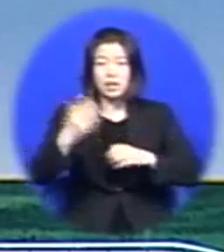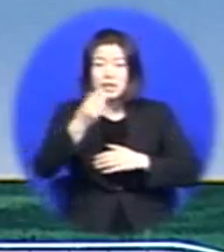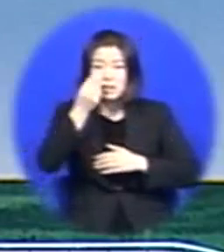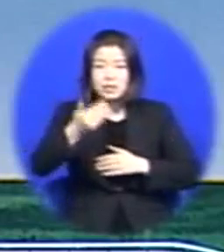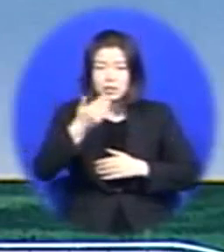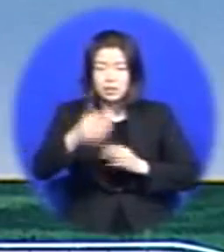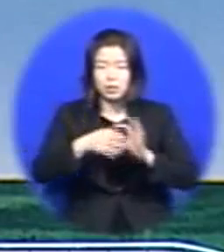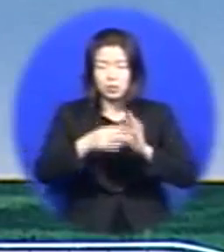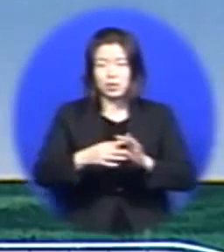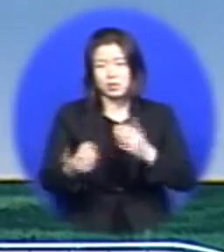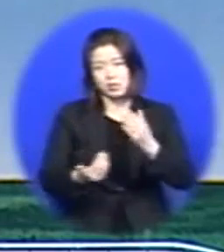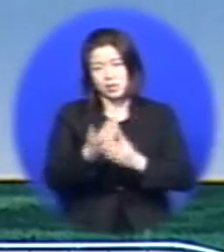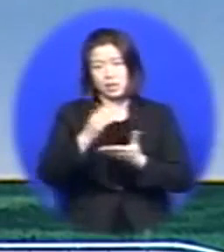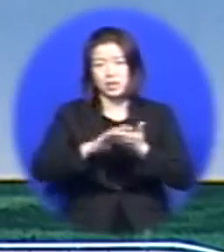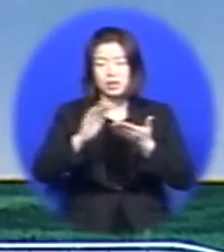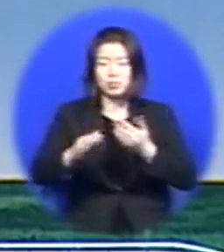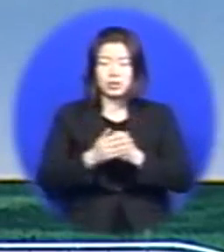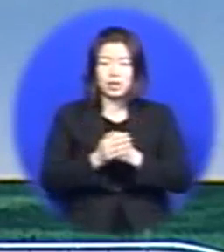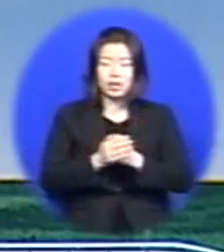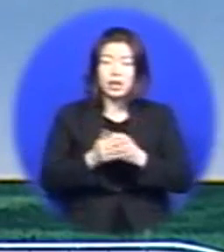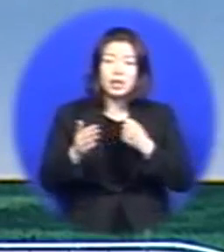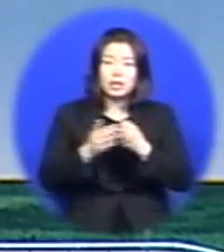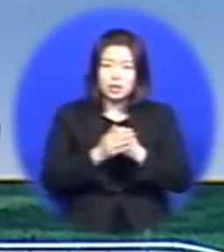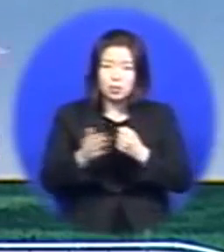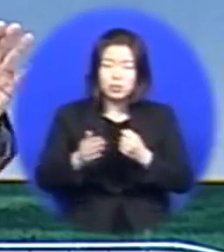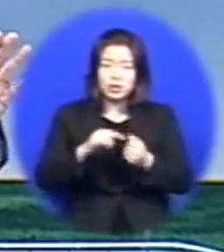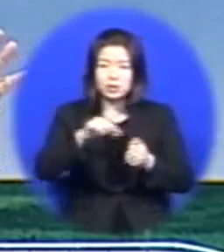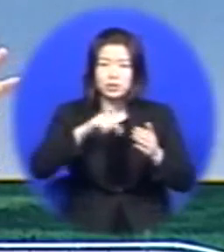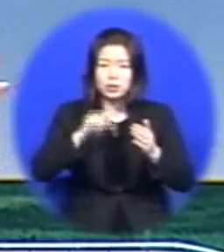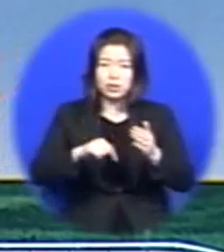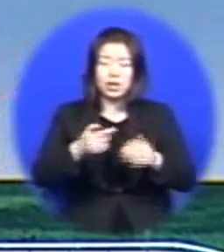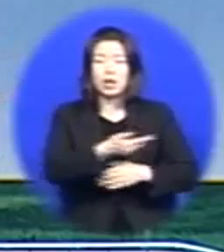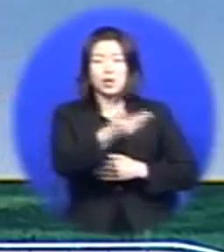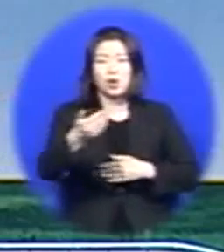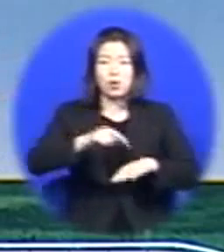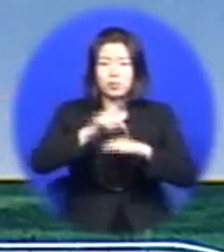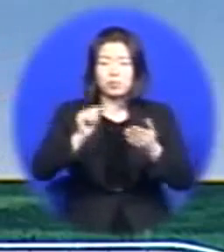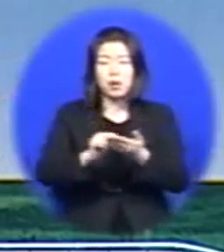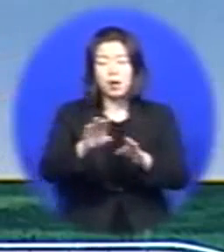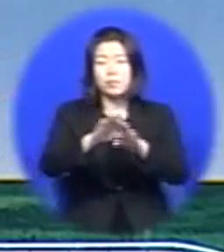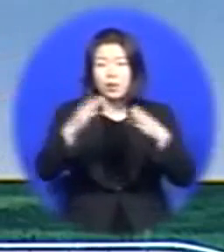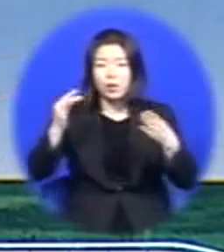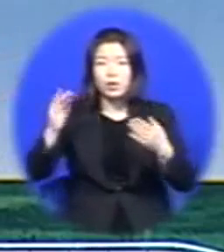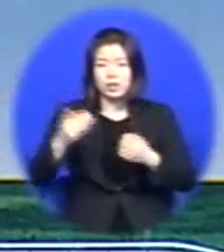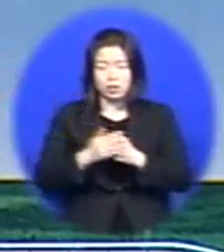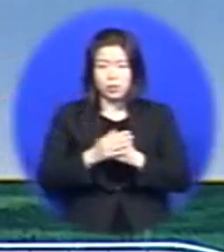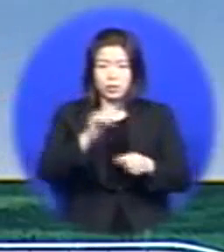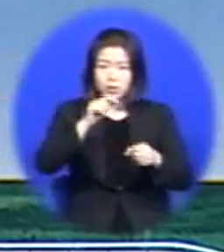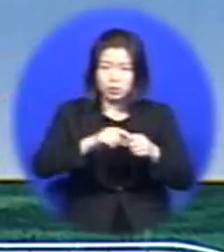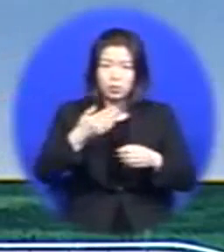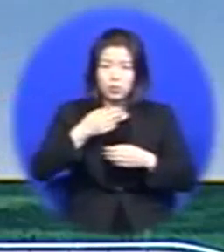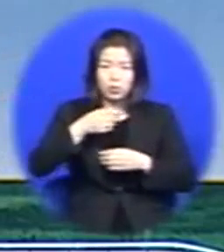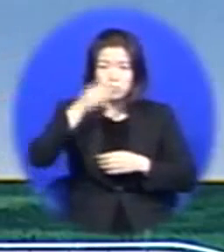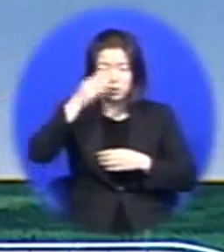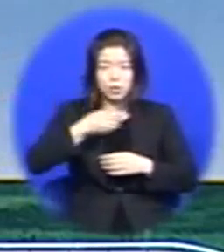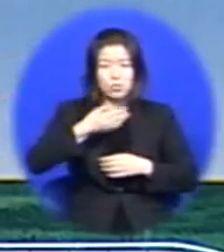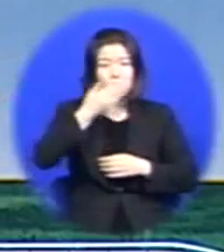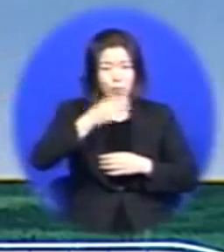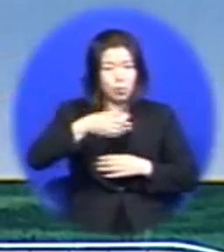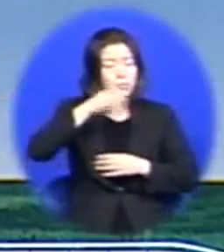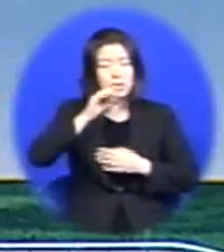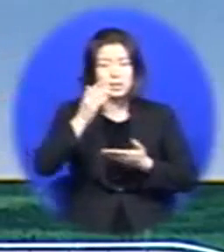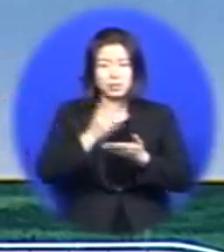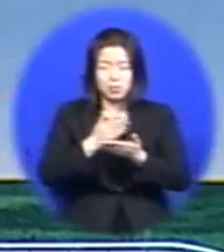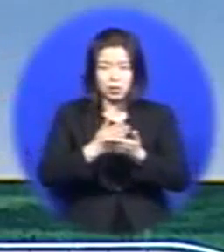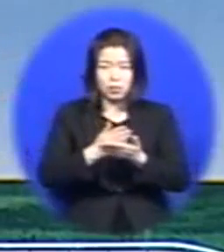일어납니다. 그러기 위해서는 여러분이 여러분의 마음을 열어야 돼요. 그냥 떡과 포도즙만 먹고 마시는 게 아닙니다.